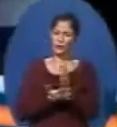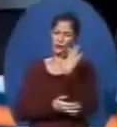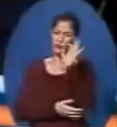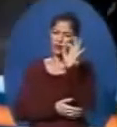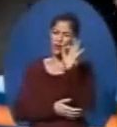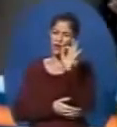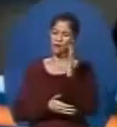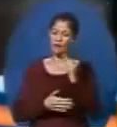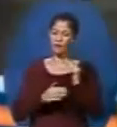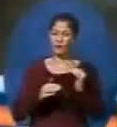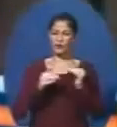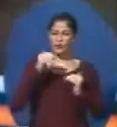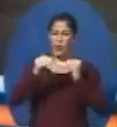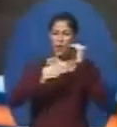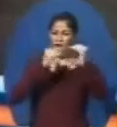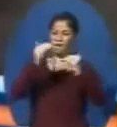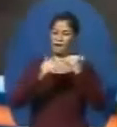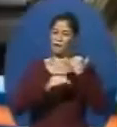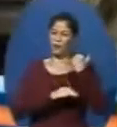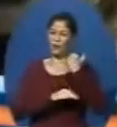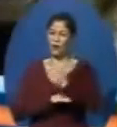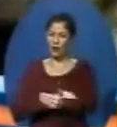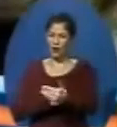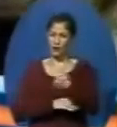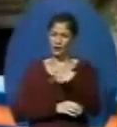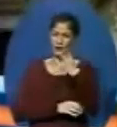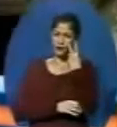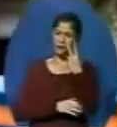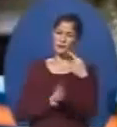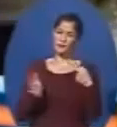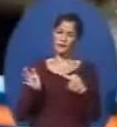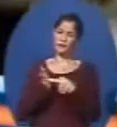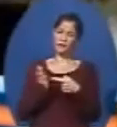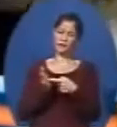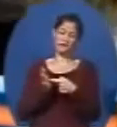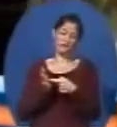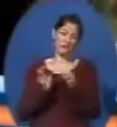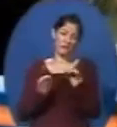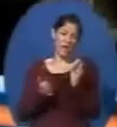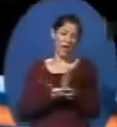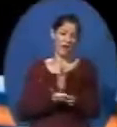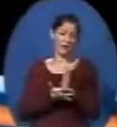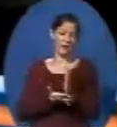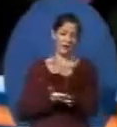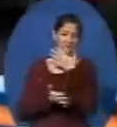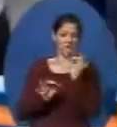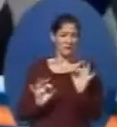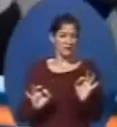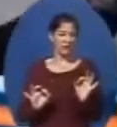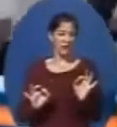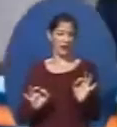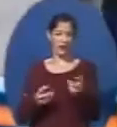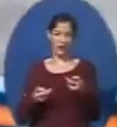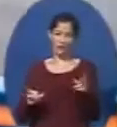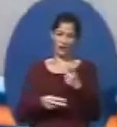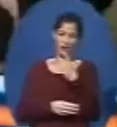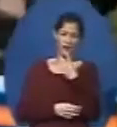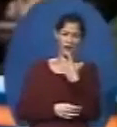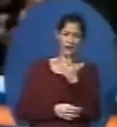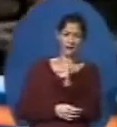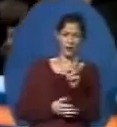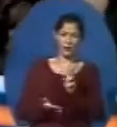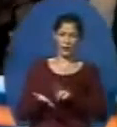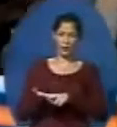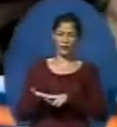שלב הסיכומים ובואכה פרסום הכרעת הדין, הייתה החלטה סבירה, החלטה של שופט זה מעשה יום ביומו, אי אפשר להעביר ביקורת על החלטה